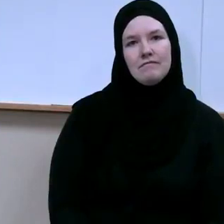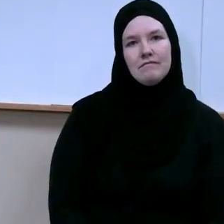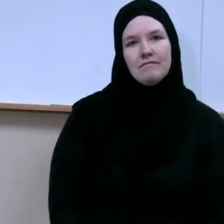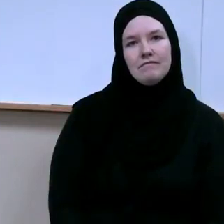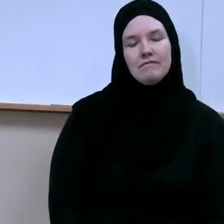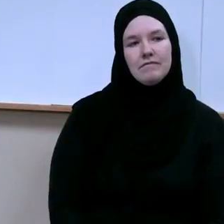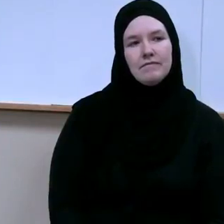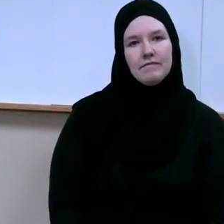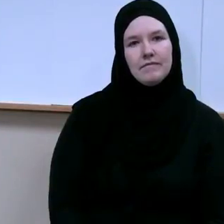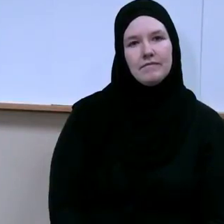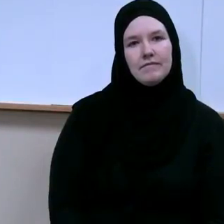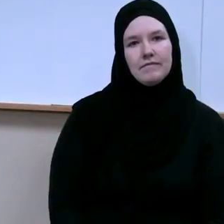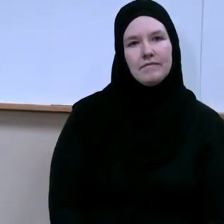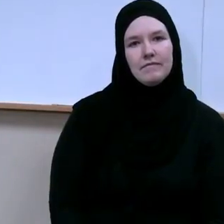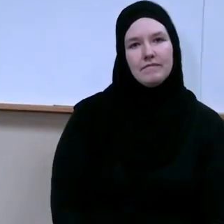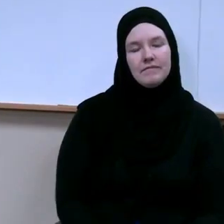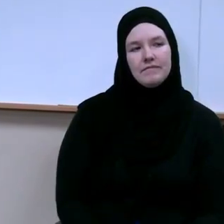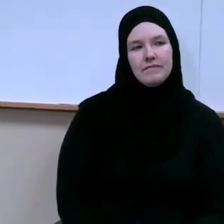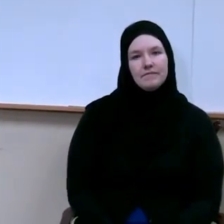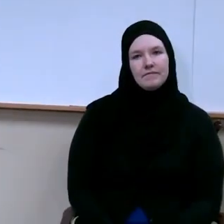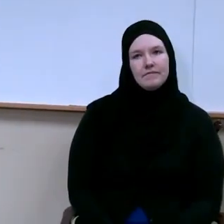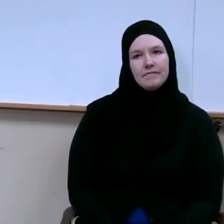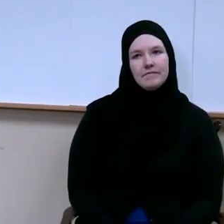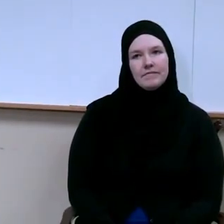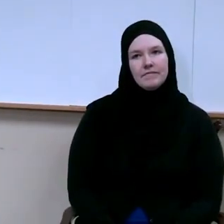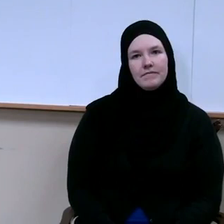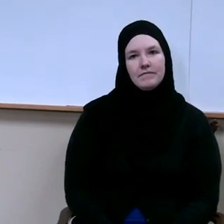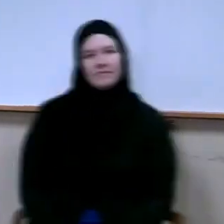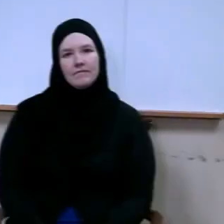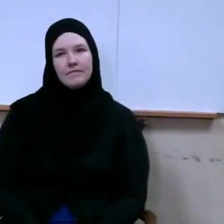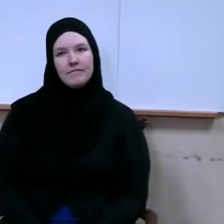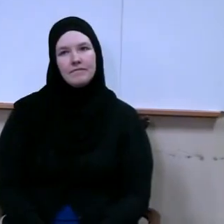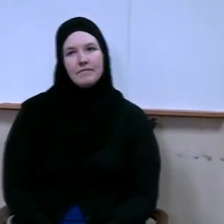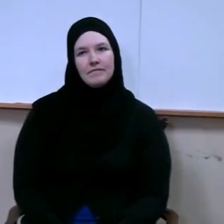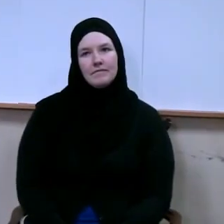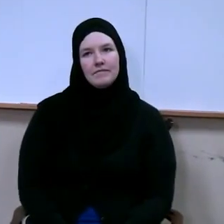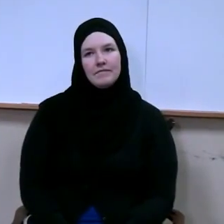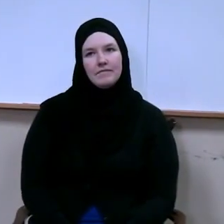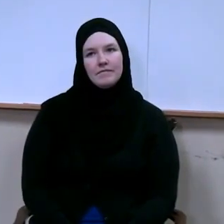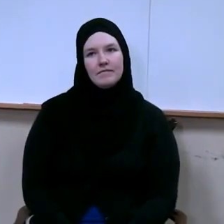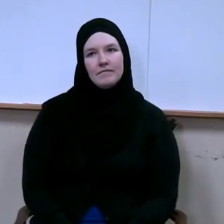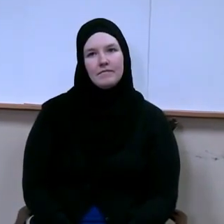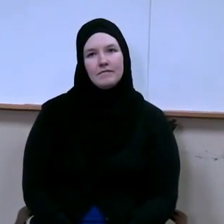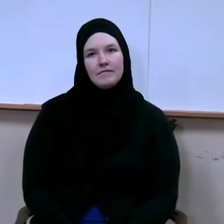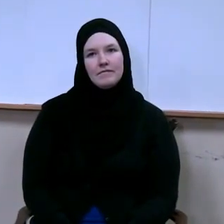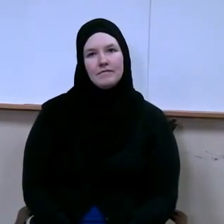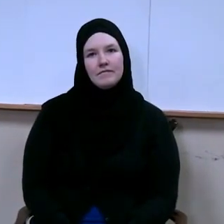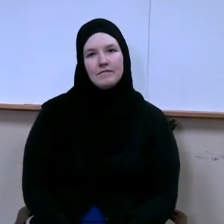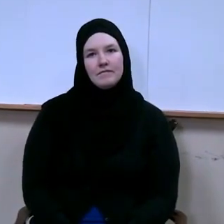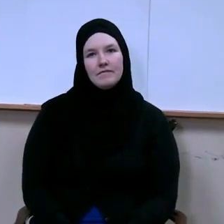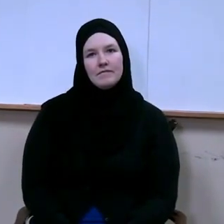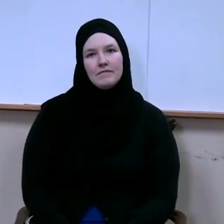من يهد الله فلا مضل له ومن يضلل فلا هادي له ولا حول ولا قوة إلا بالله العلي